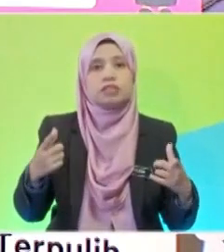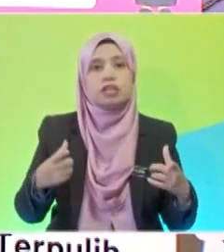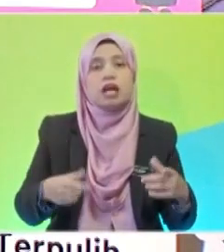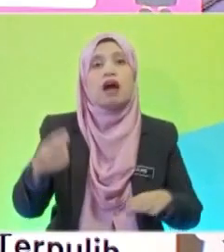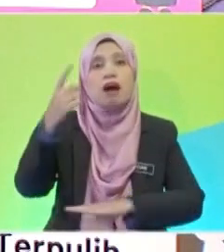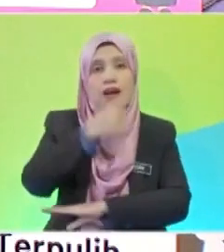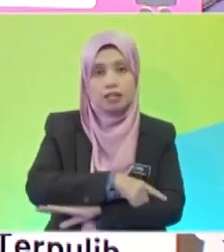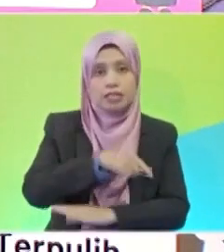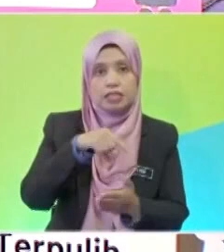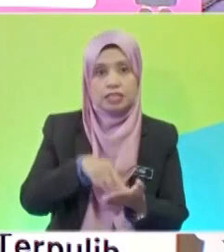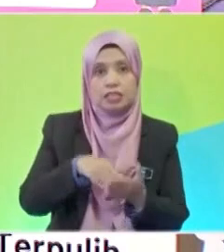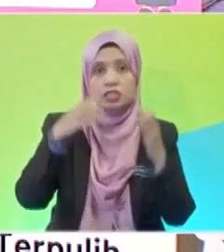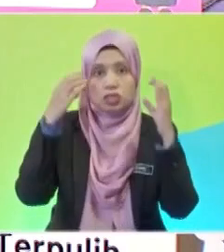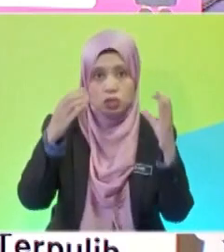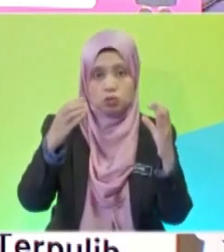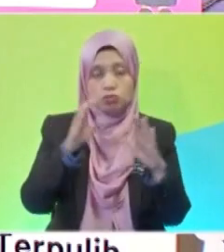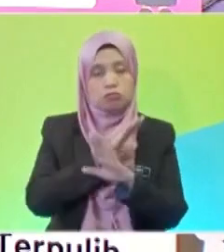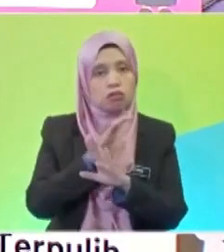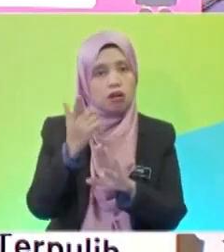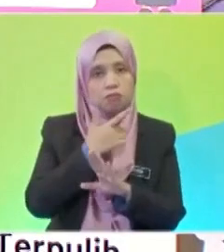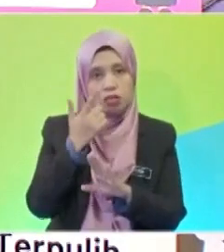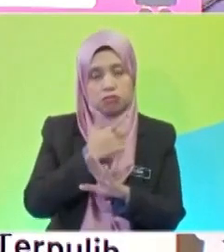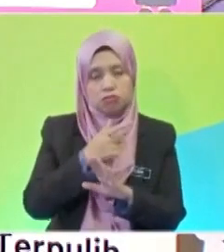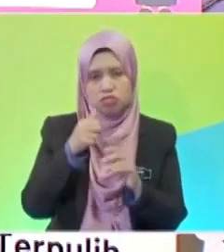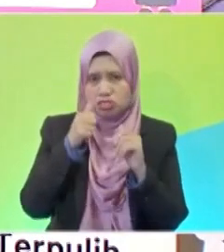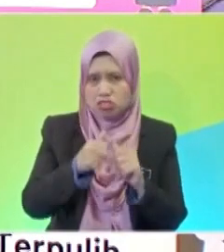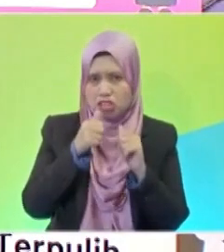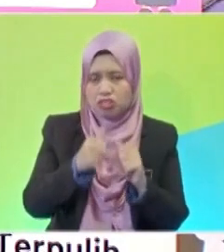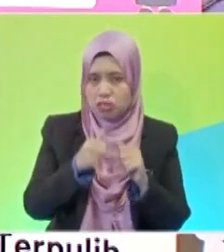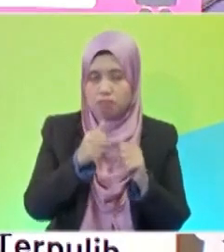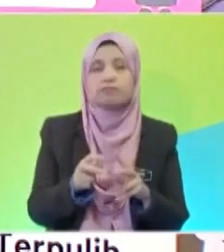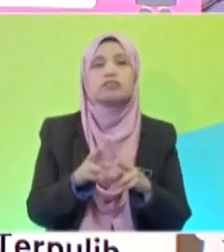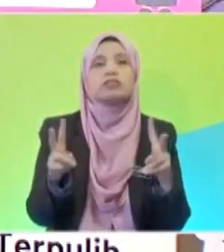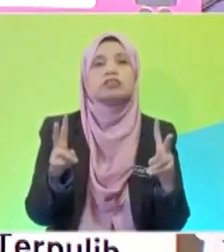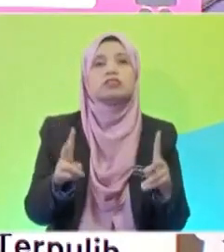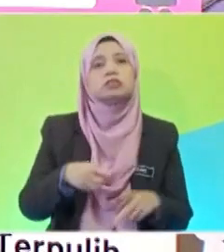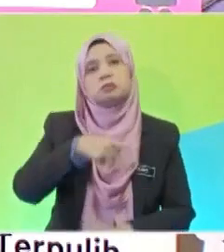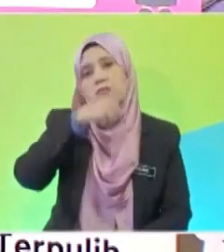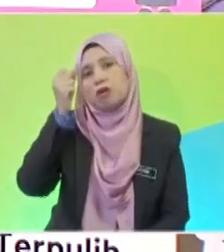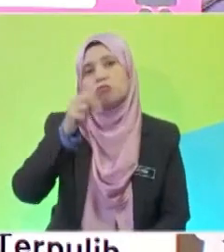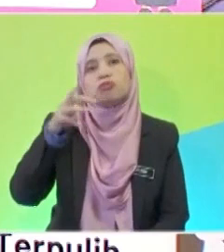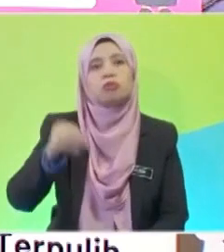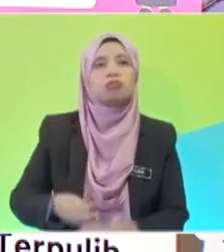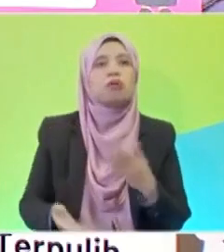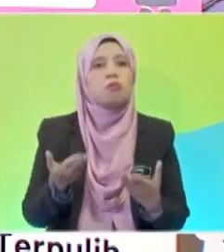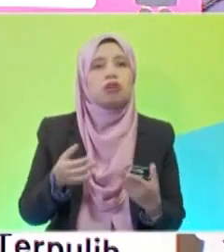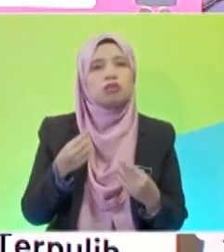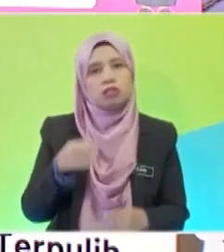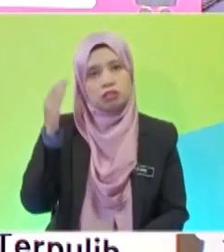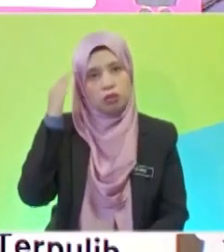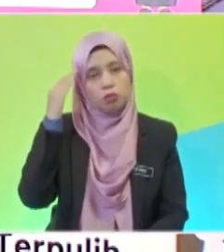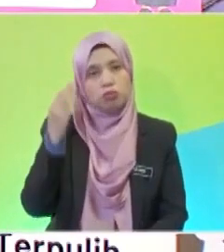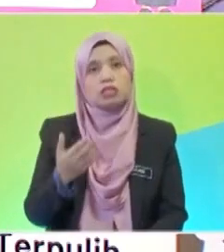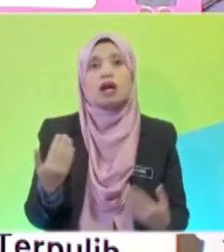ini, cikgu tak nak tekankan sangat format itu. Sebab sekarang awak mungkin dah tahu, awak dah kuasai format. Yeah. Cikgu